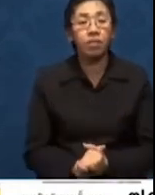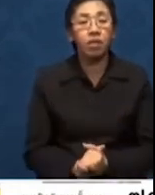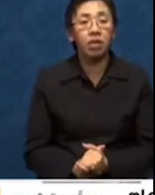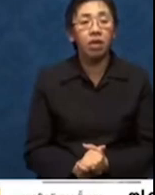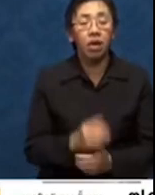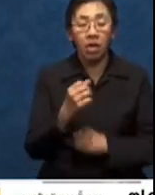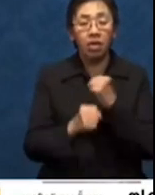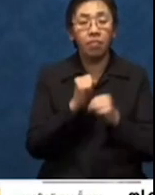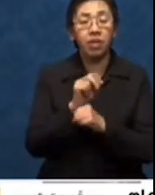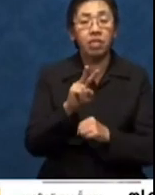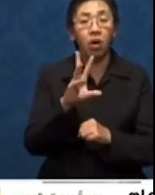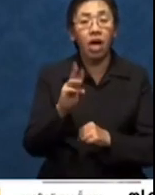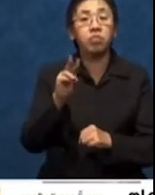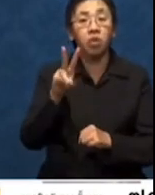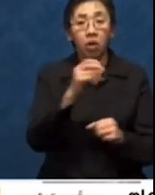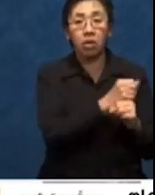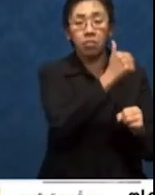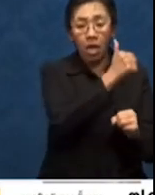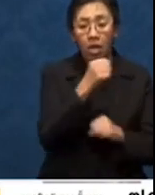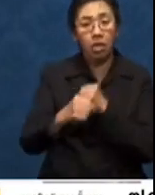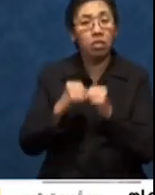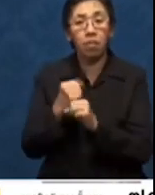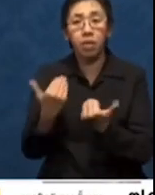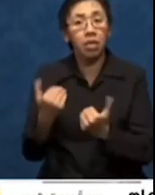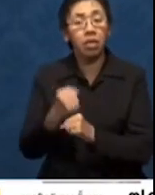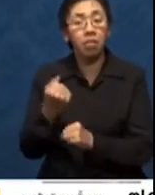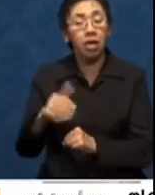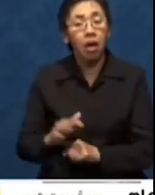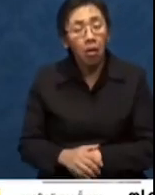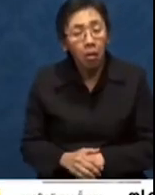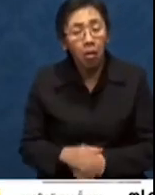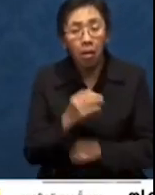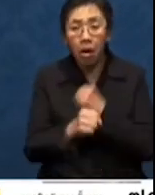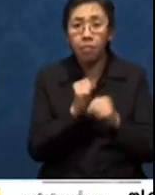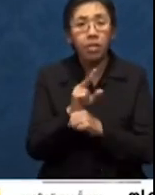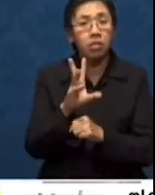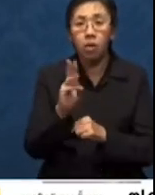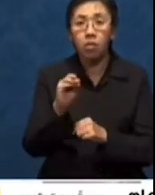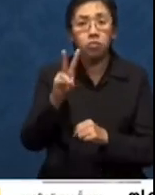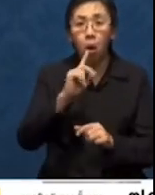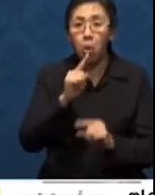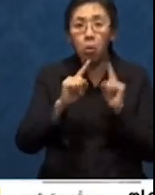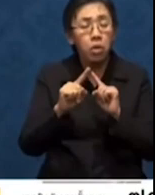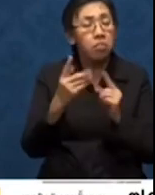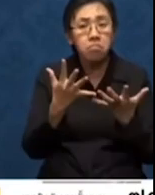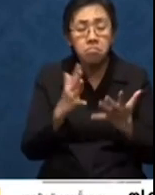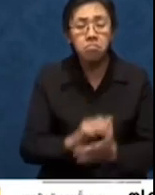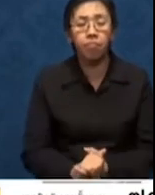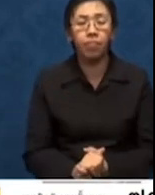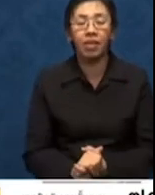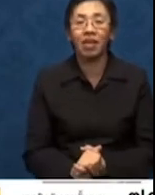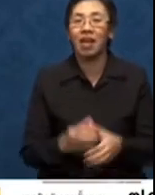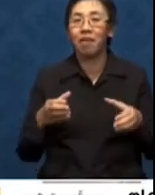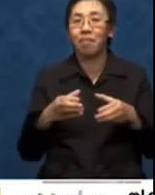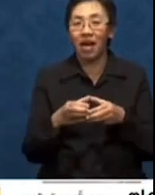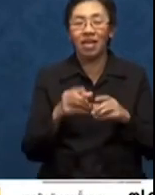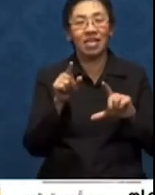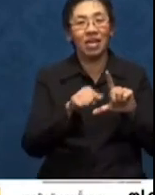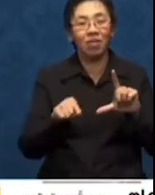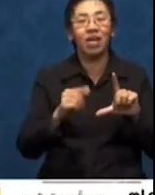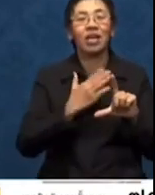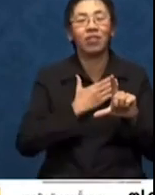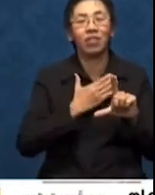ที่ปี62เขาทำกันได้ตอนปี62ประเด็นเหล่านี้ไม่มีเลยครับดังนั้นพรรคก้าวไกลเ